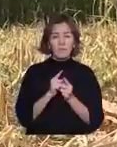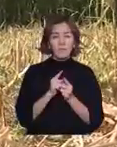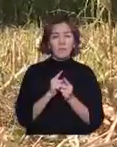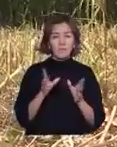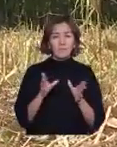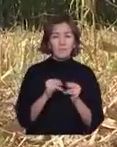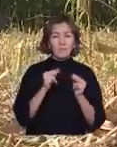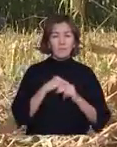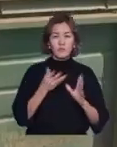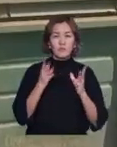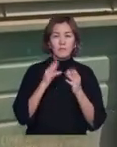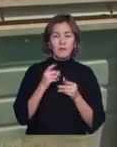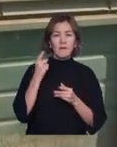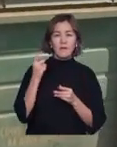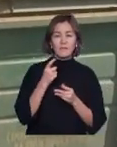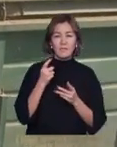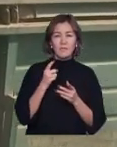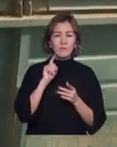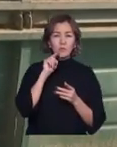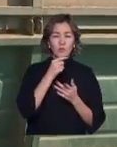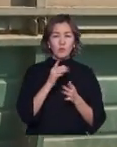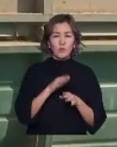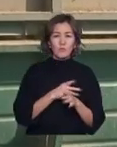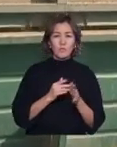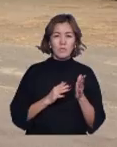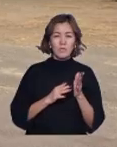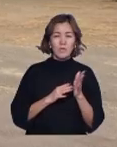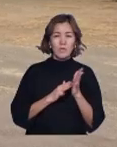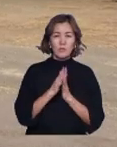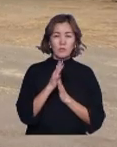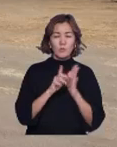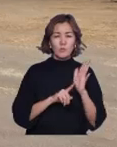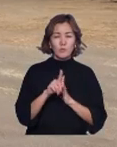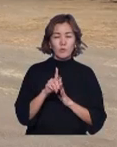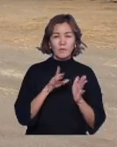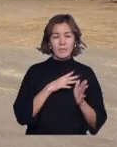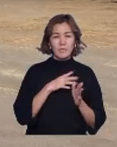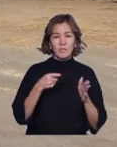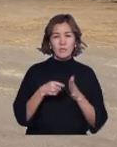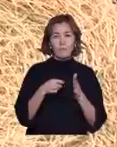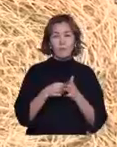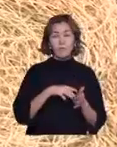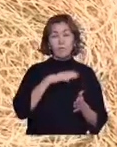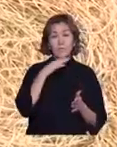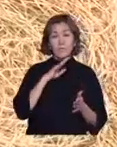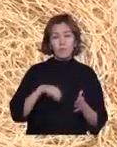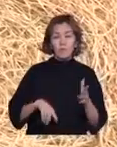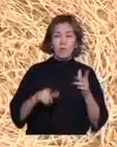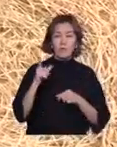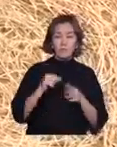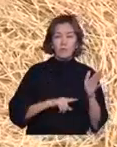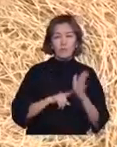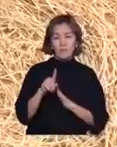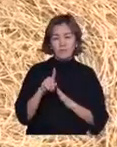жұмыс нәтижесінде шаруашылықтағылар жүгері мен көп жылдық шөп өсіру ісін жолға қойды. Жемшөп қоры жеткілікті болған соң сүт өндірісін қолға